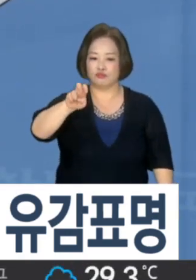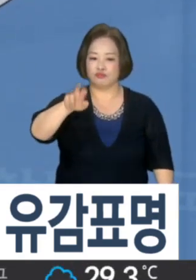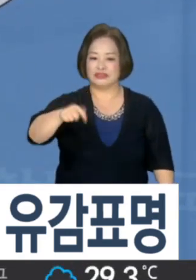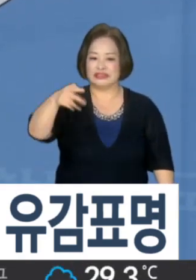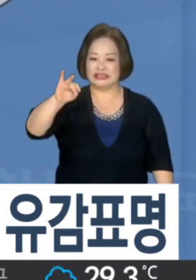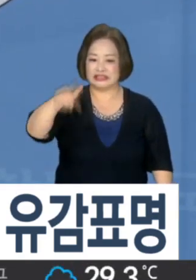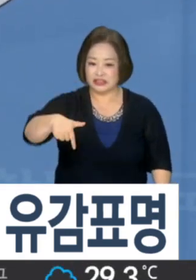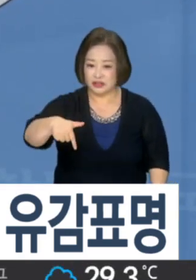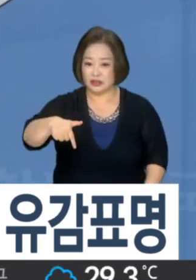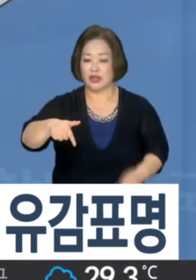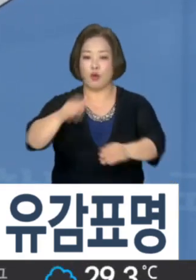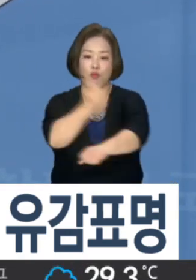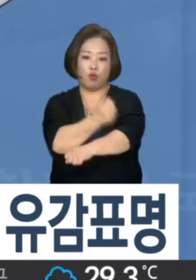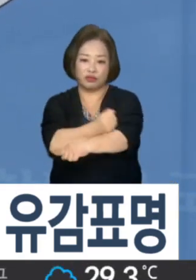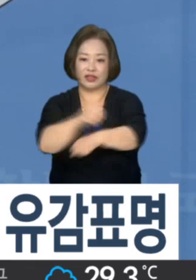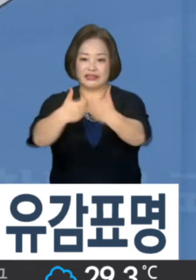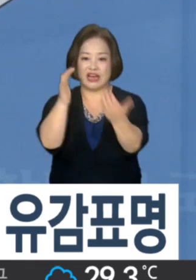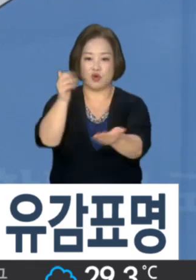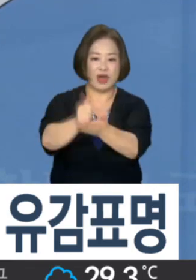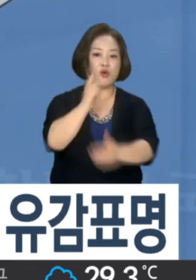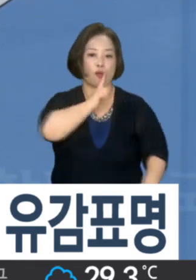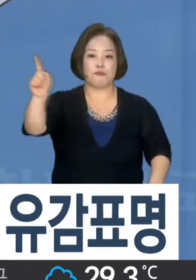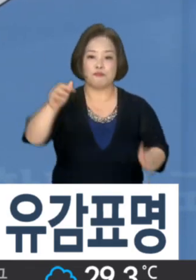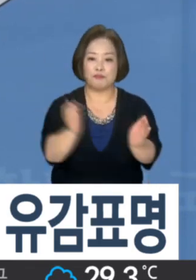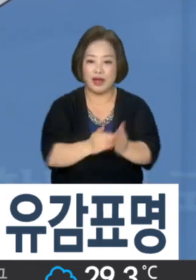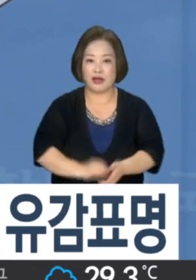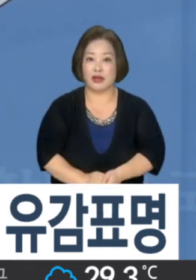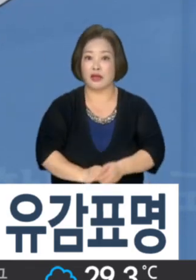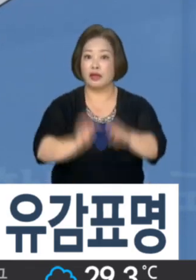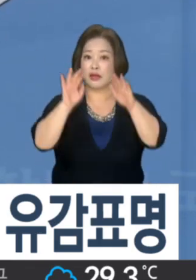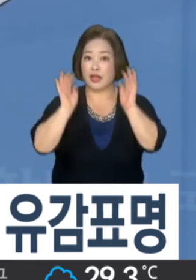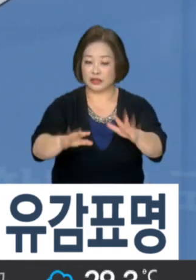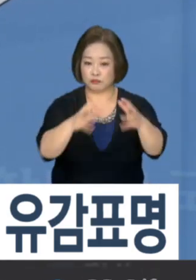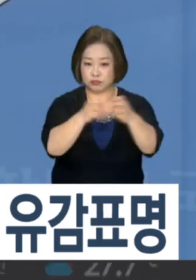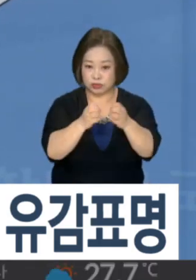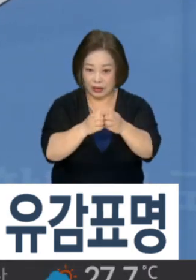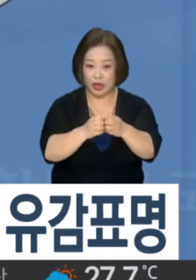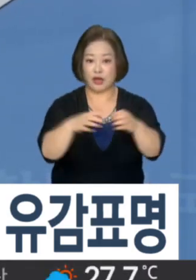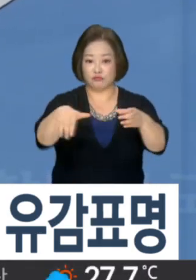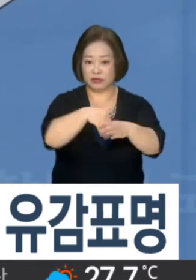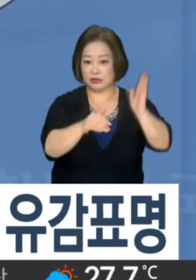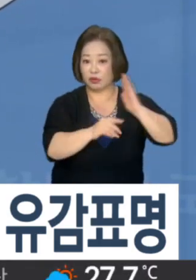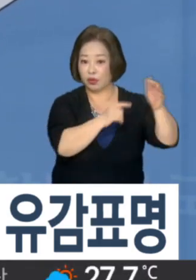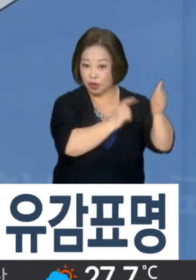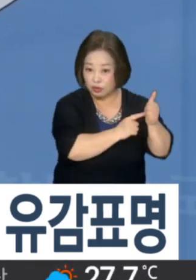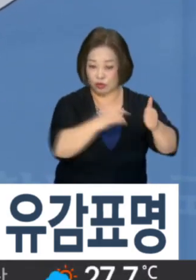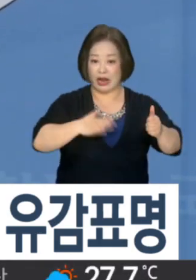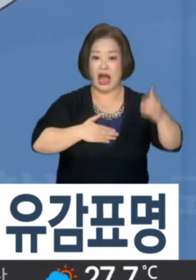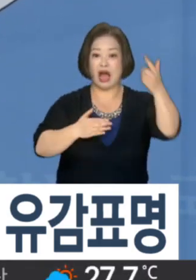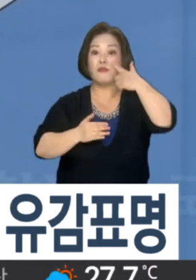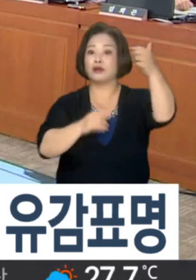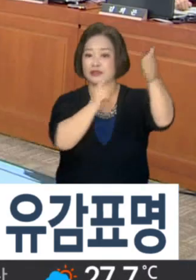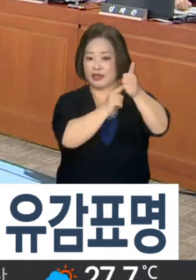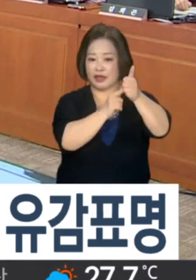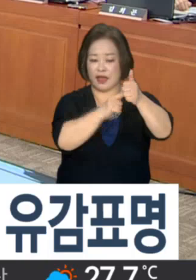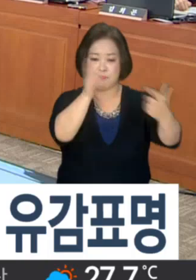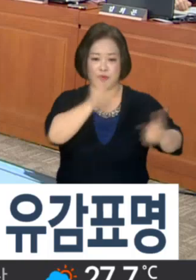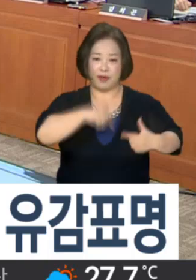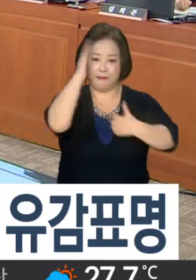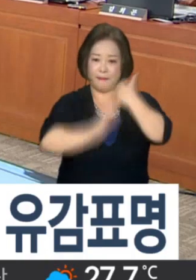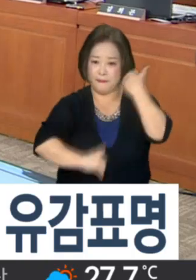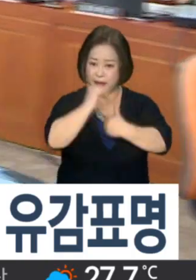의원이 전했습니다. 윤 의원은 문자 공지를 통해 문 전 대통령은 사자 명예훼손 혐의로 박 장관을